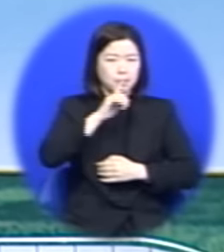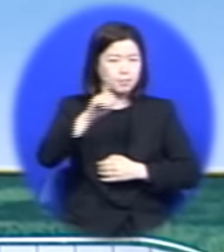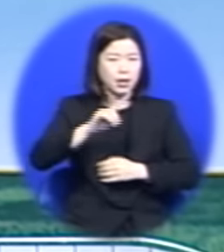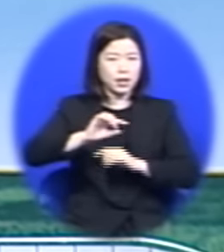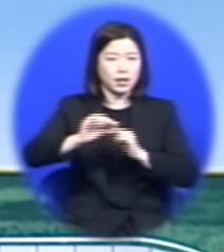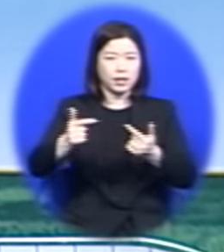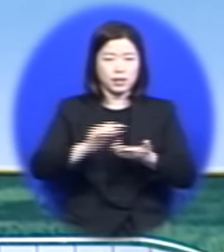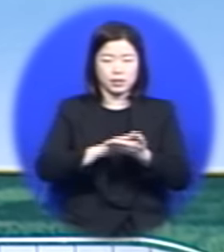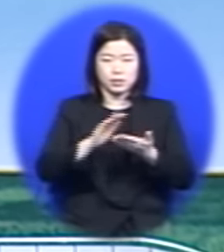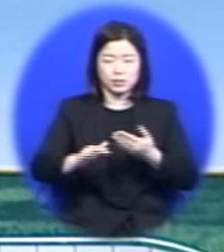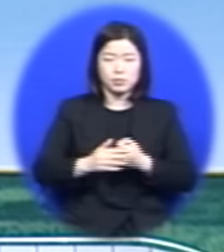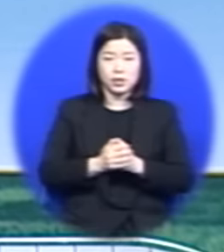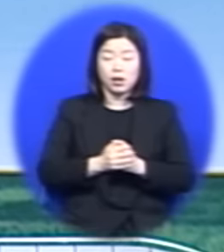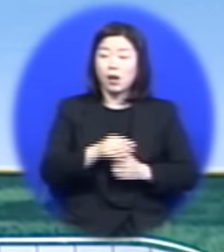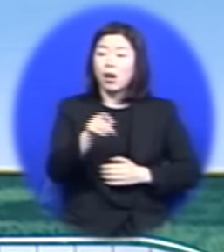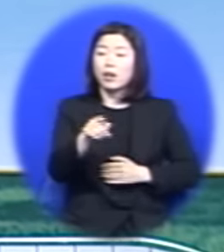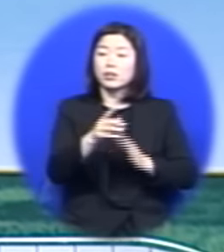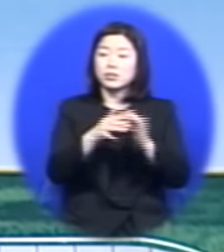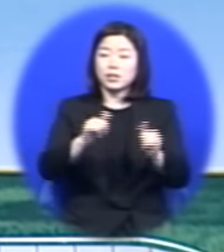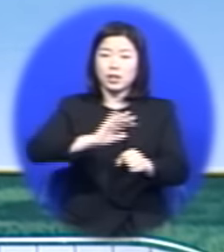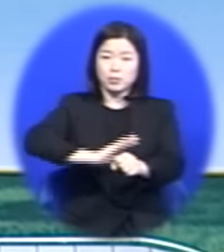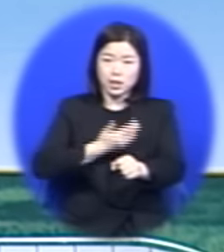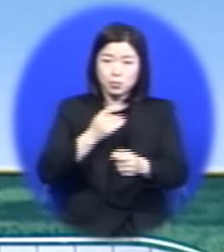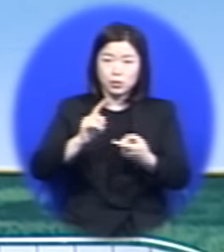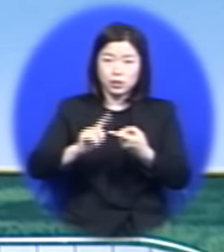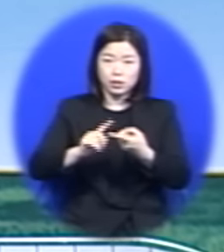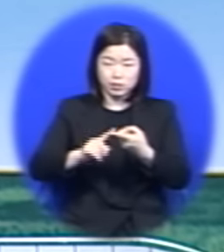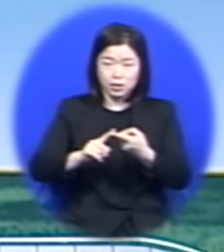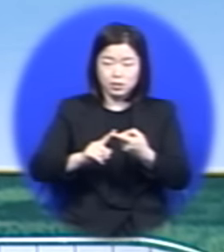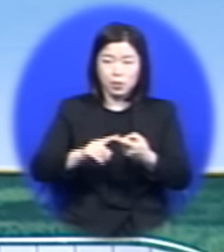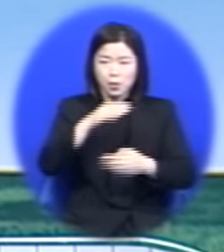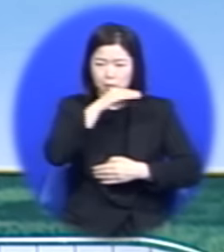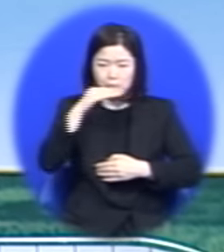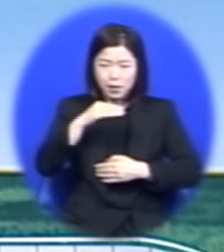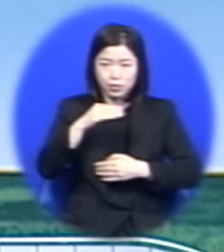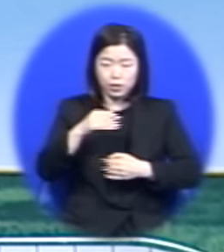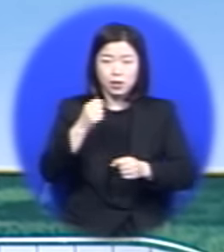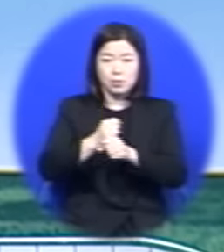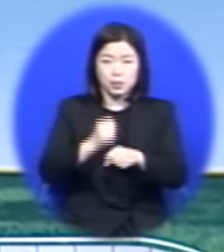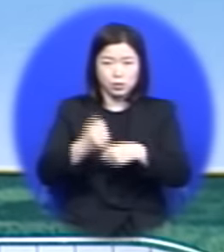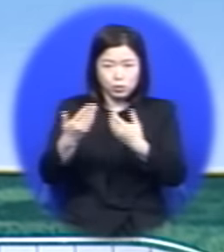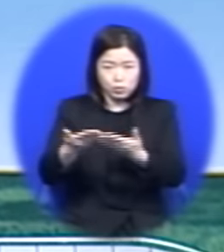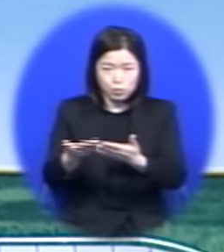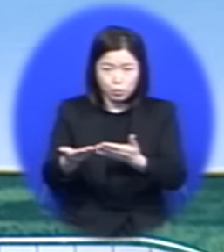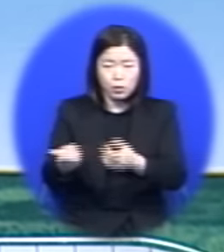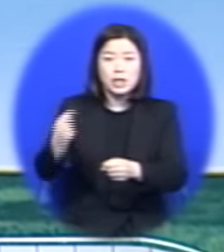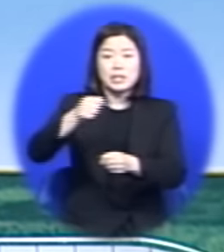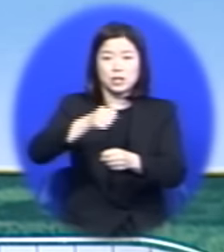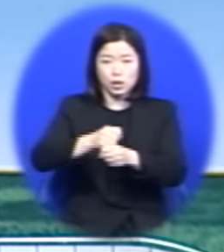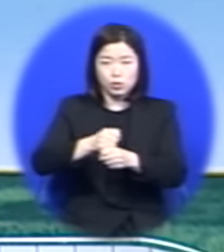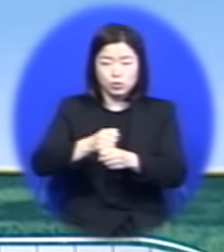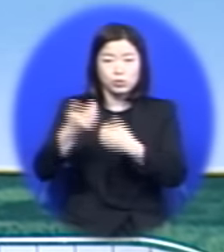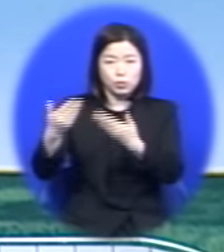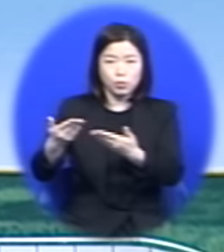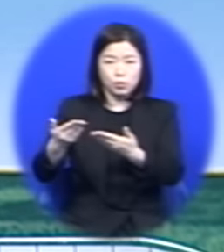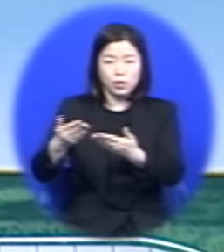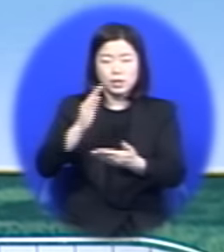합니다. 그 사람의 잘못된 것을 바로 잡아주고 내가 세워줄지언정 소문 절대 안 납니다.